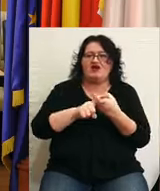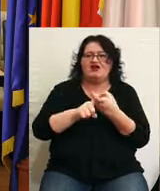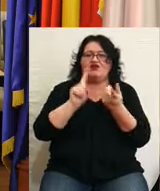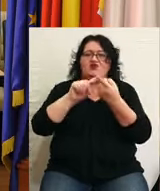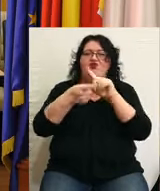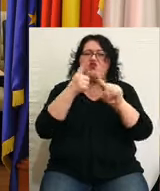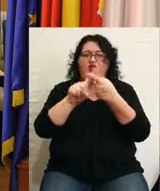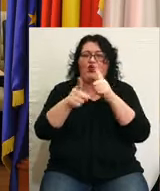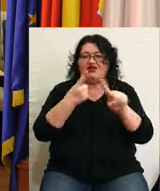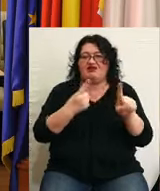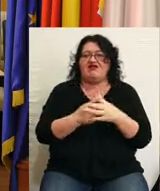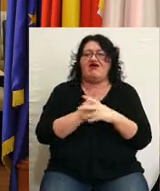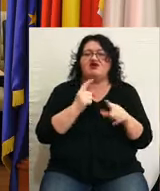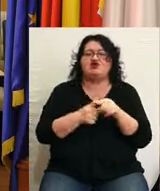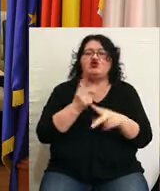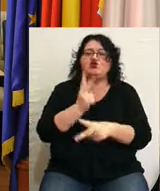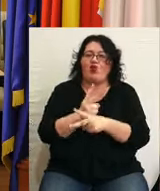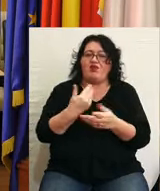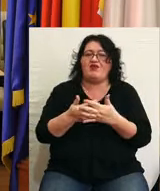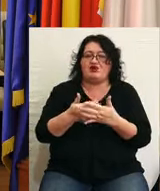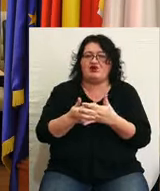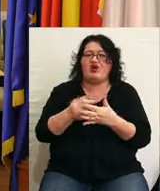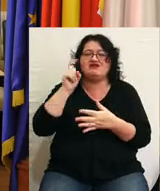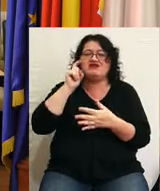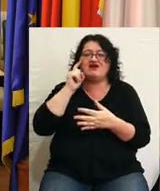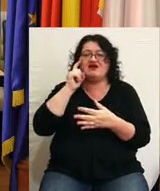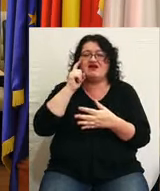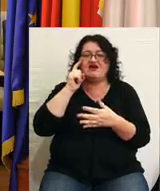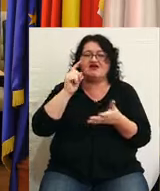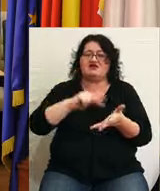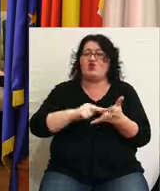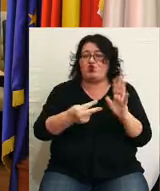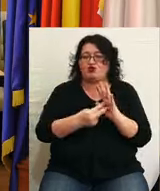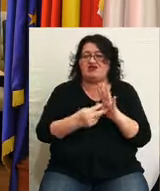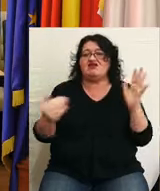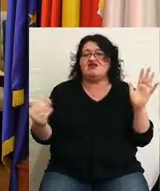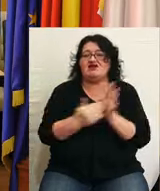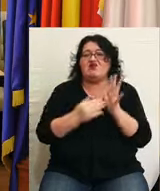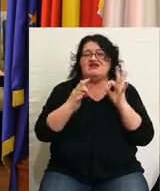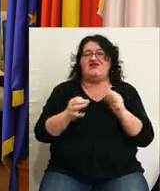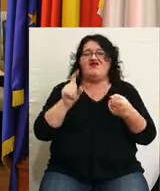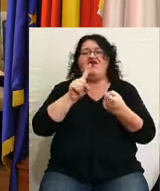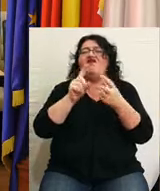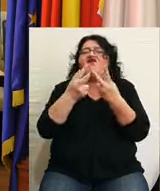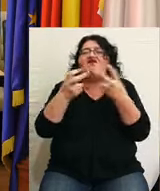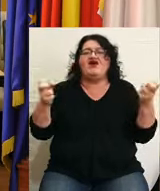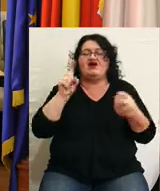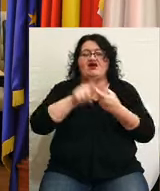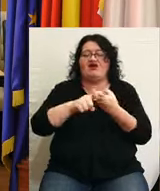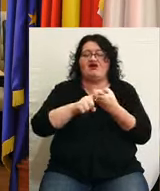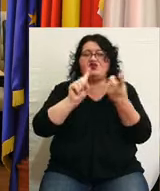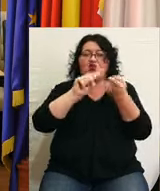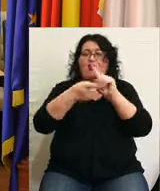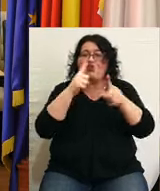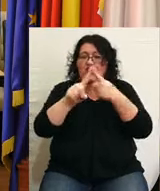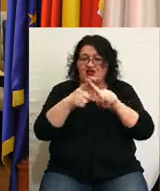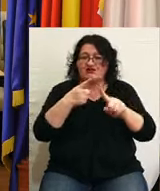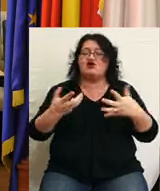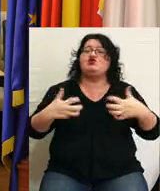politică și tocmai de aceea cred că nici soluțiile nu trebuie să cunoască culoare politică și mă